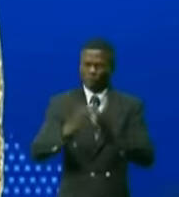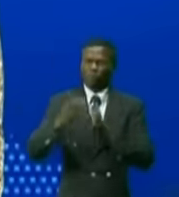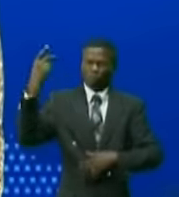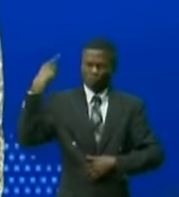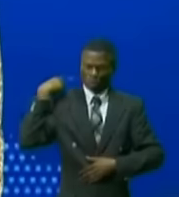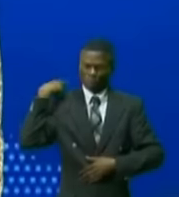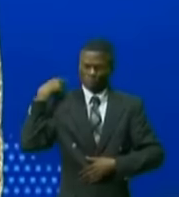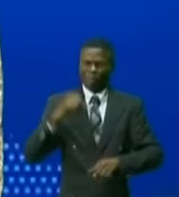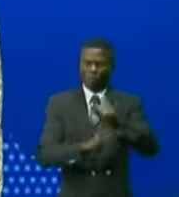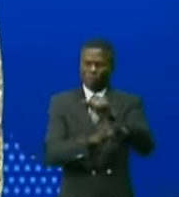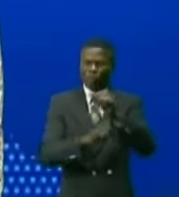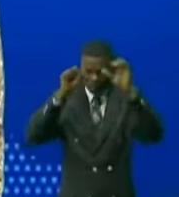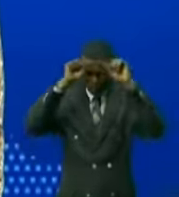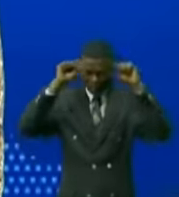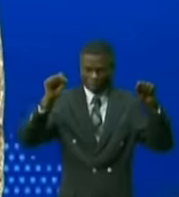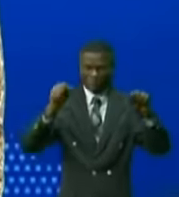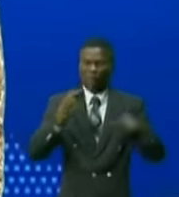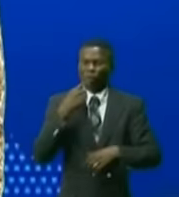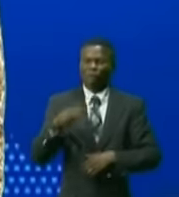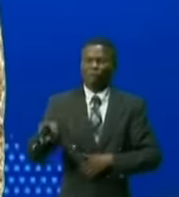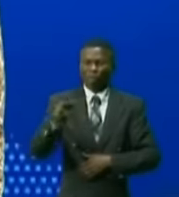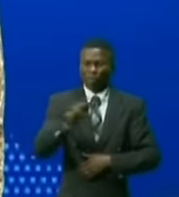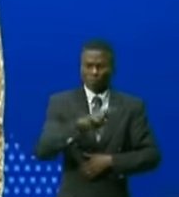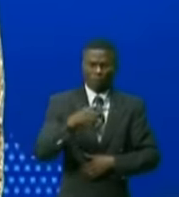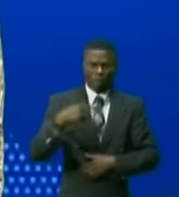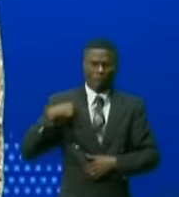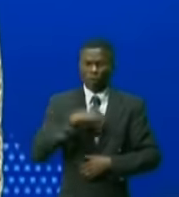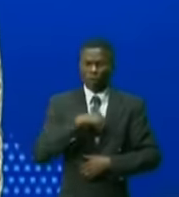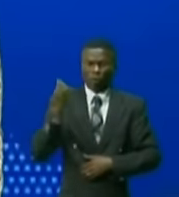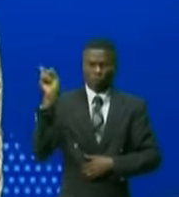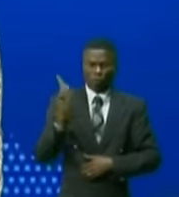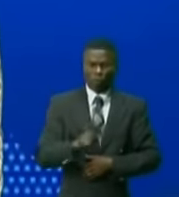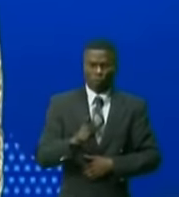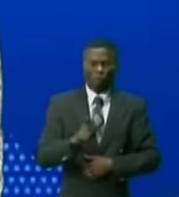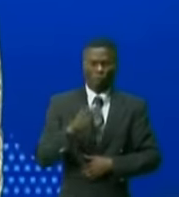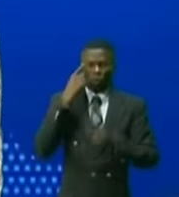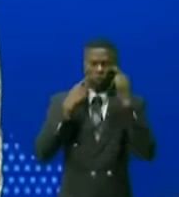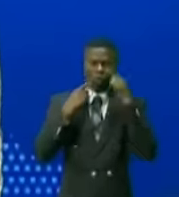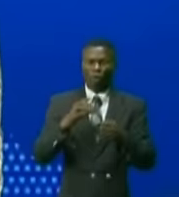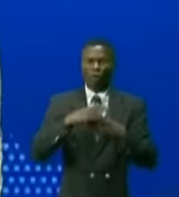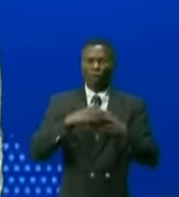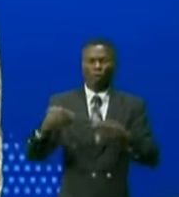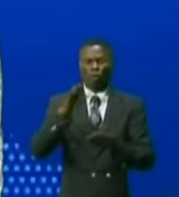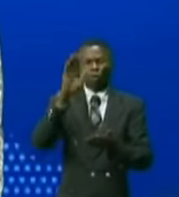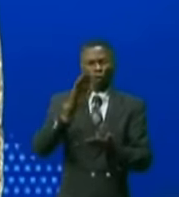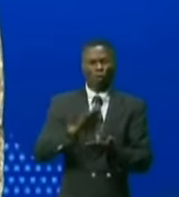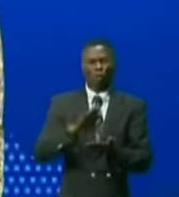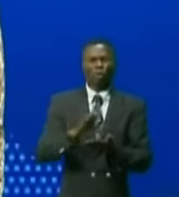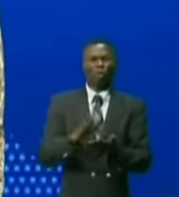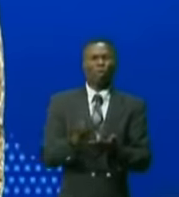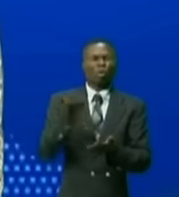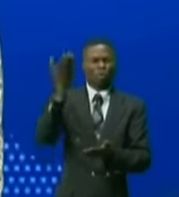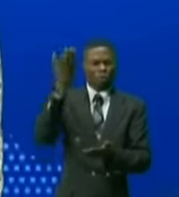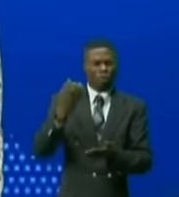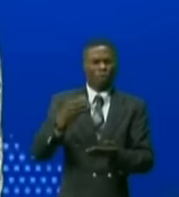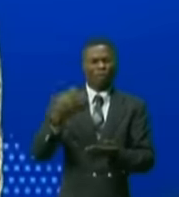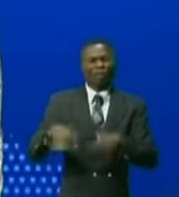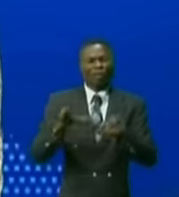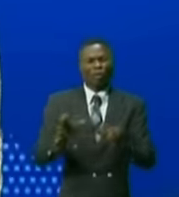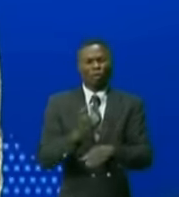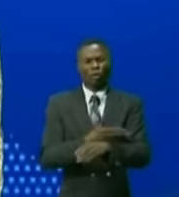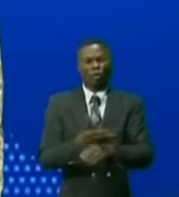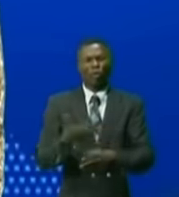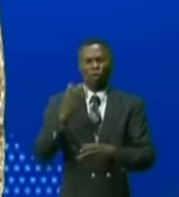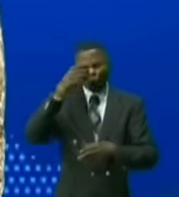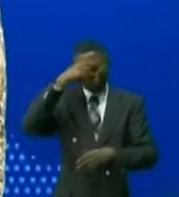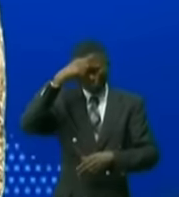qui va l'accompagner. Je voulais dire ceci, nous sommes là en train de nous plaindre pour le dollar, la dévaluation du dollar, de se plaindre pour l'argent, pour le